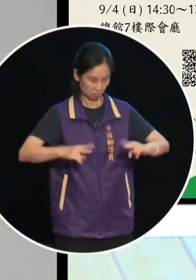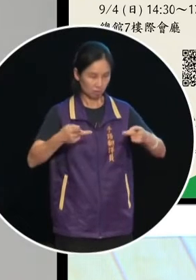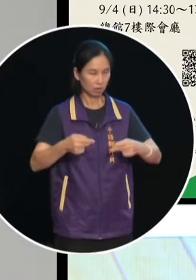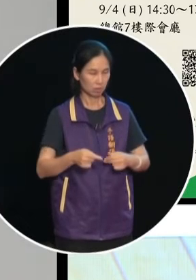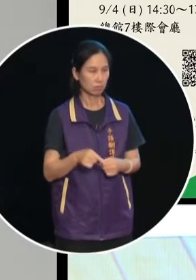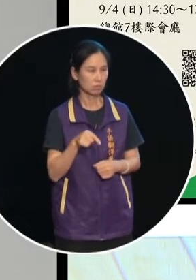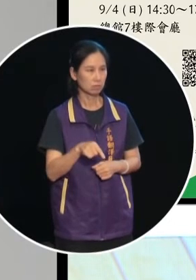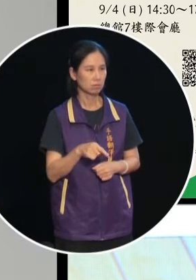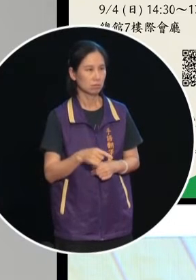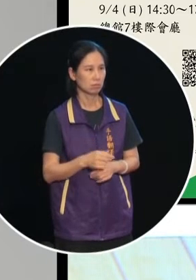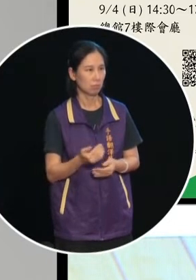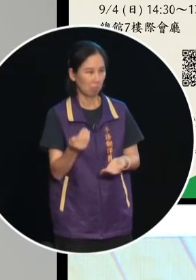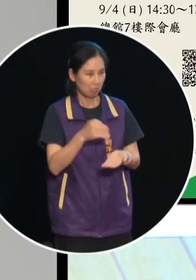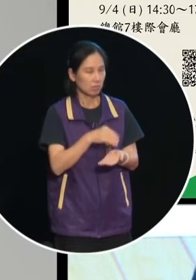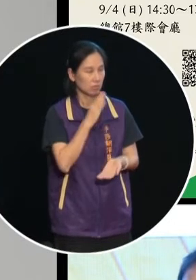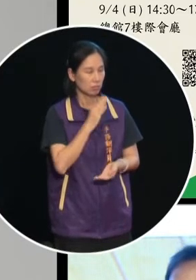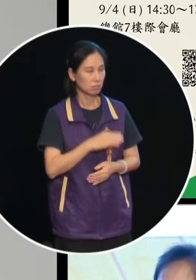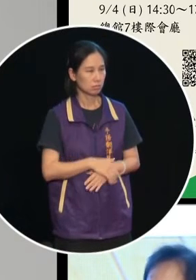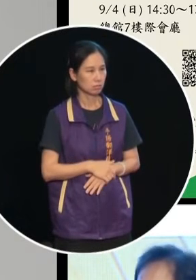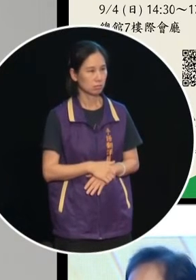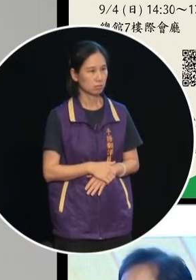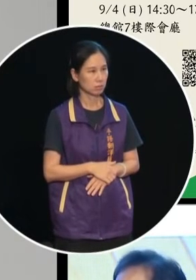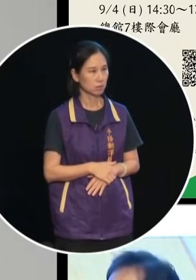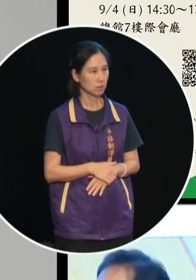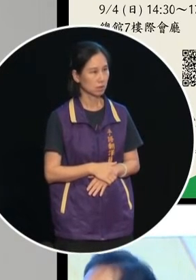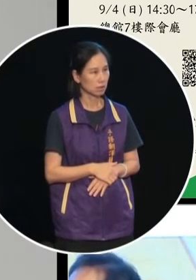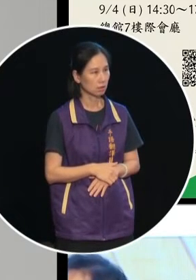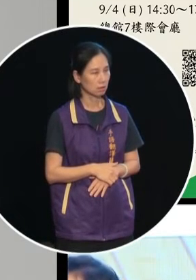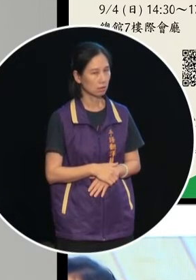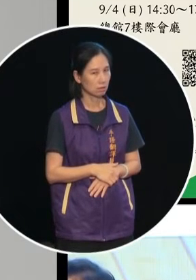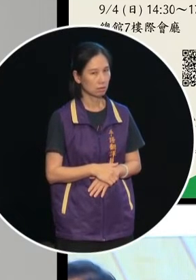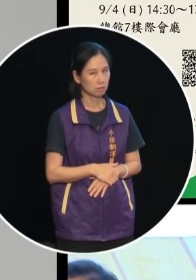果。为什么呢？因为